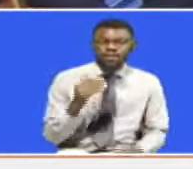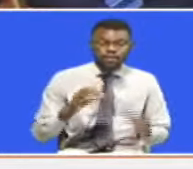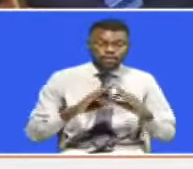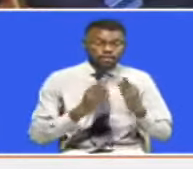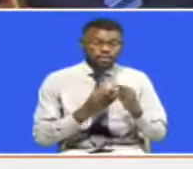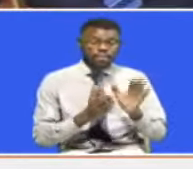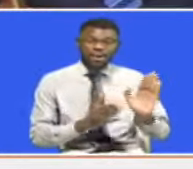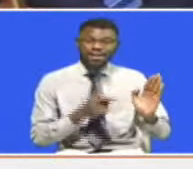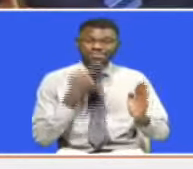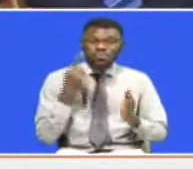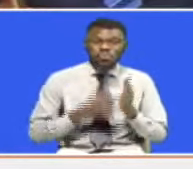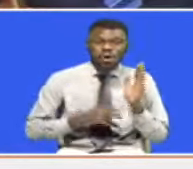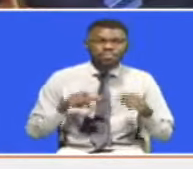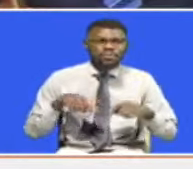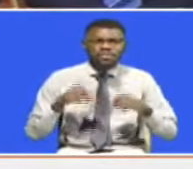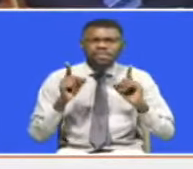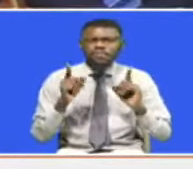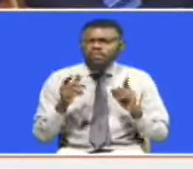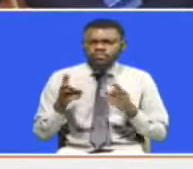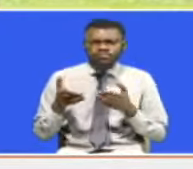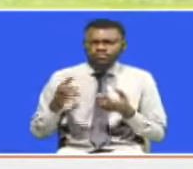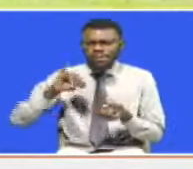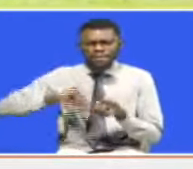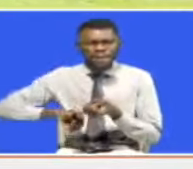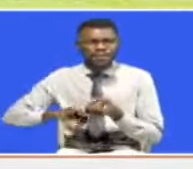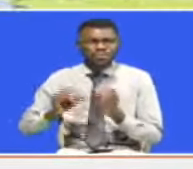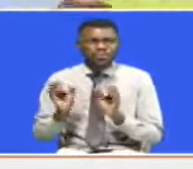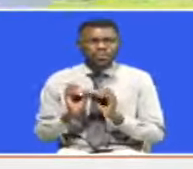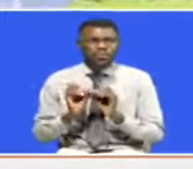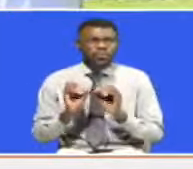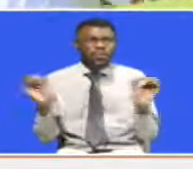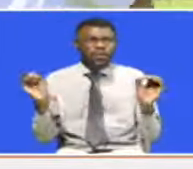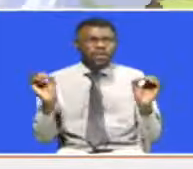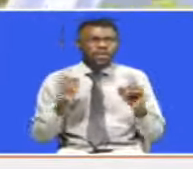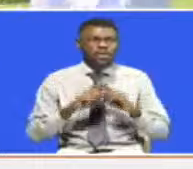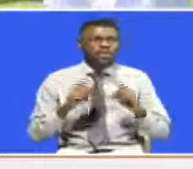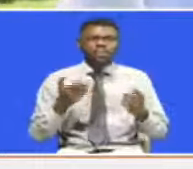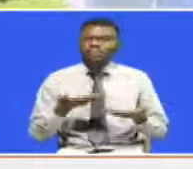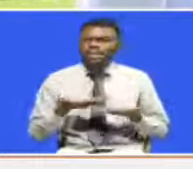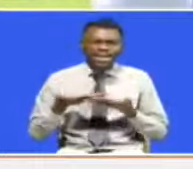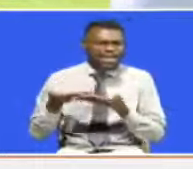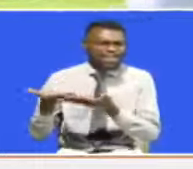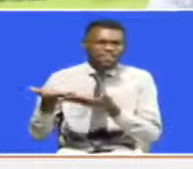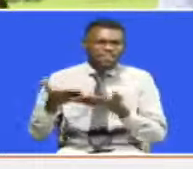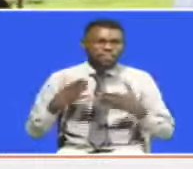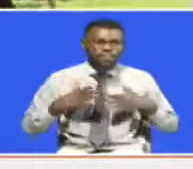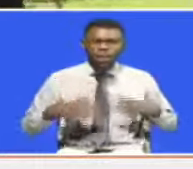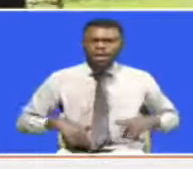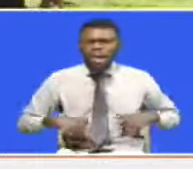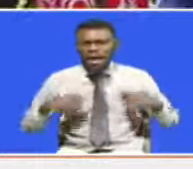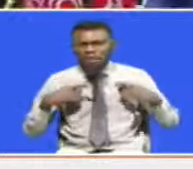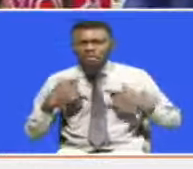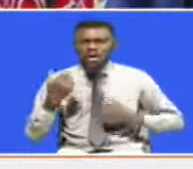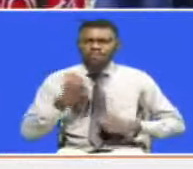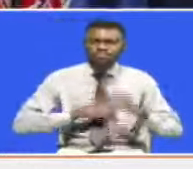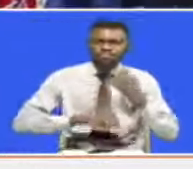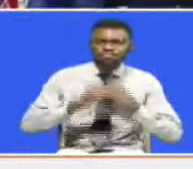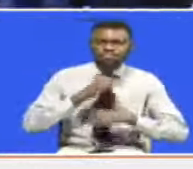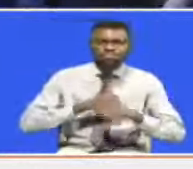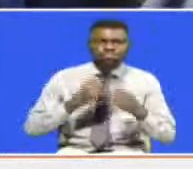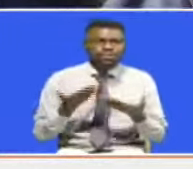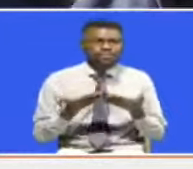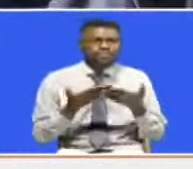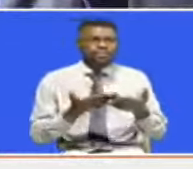familia, Maigo hakuwa na familia yake, lakini aligusa maisha ya watu wengi kwa matendo yake. Mwili